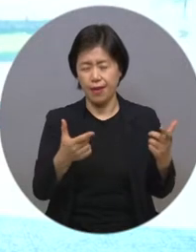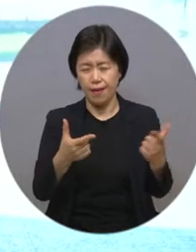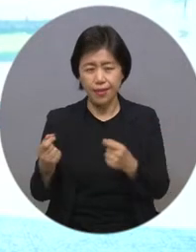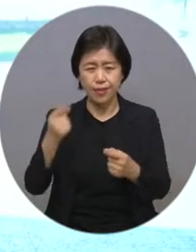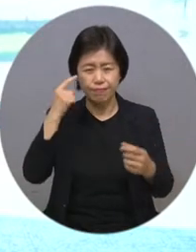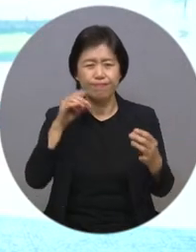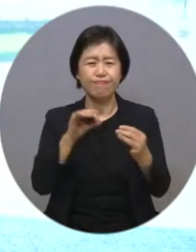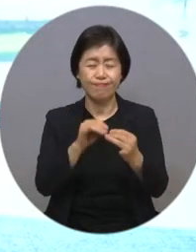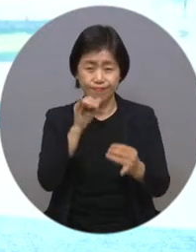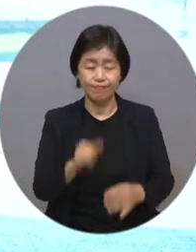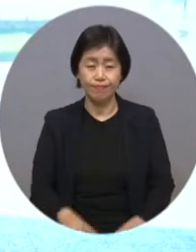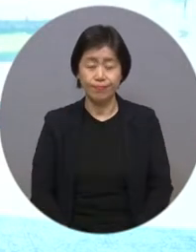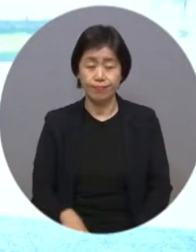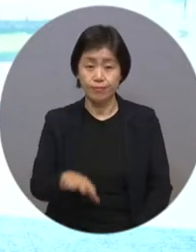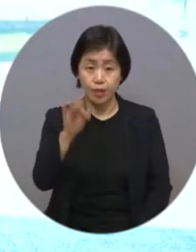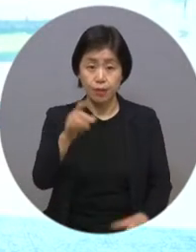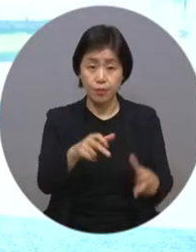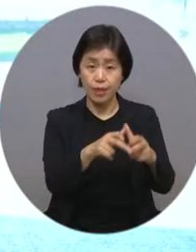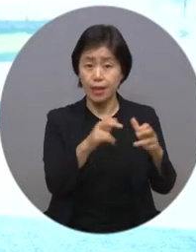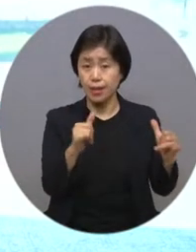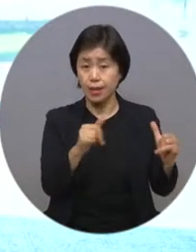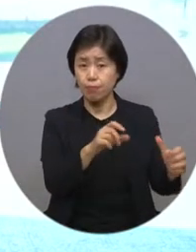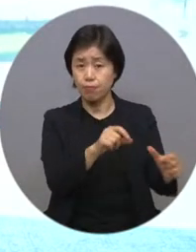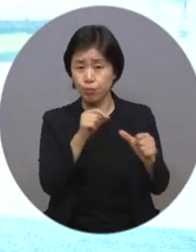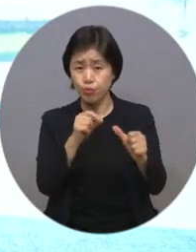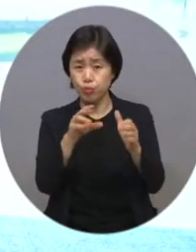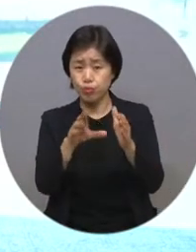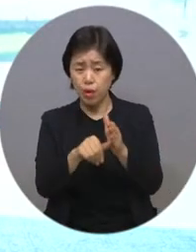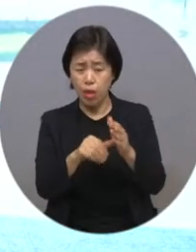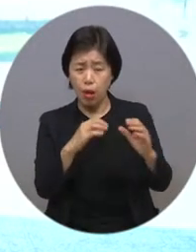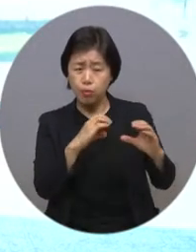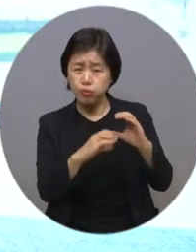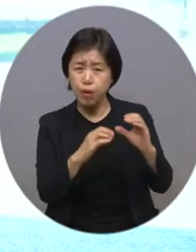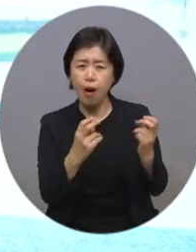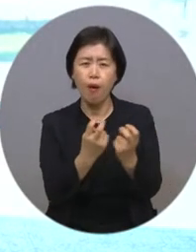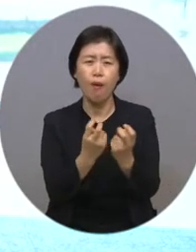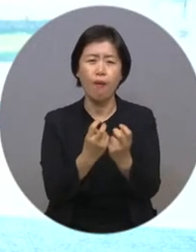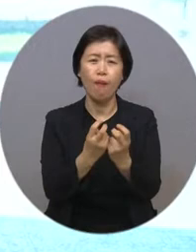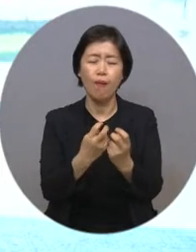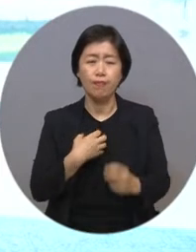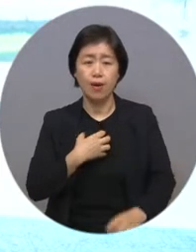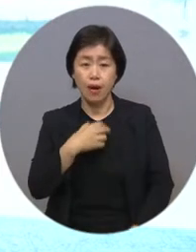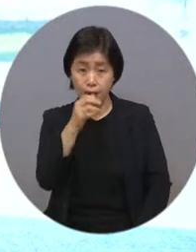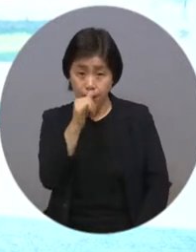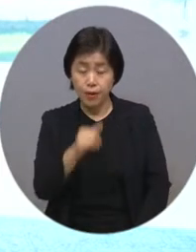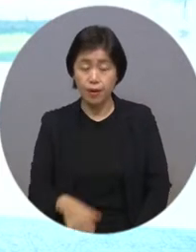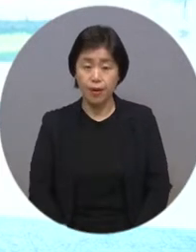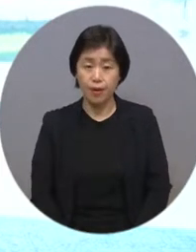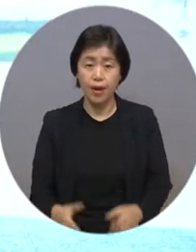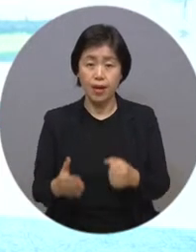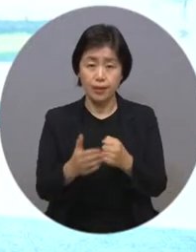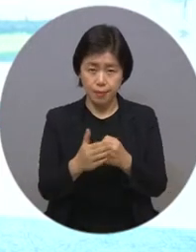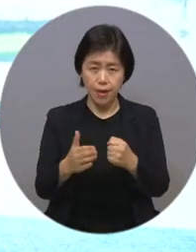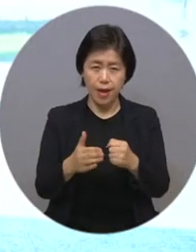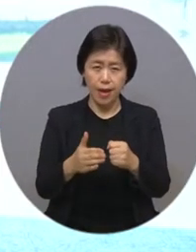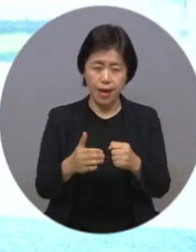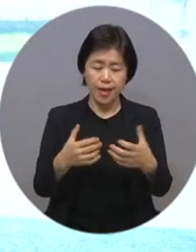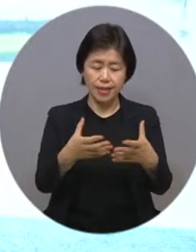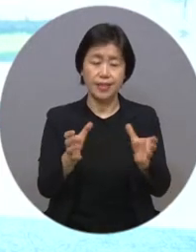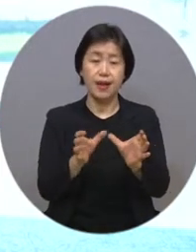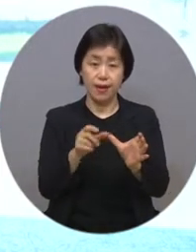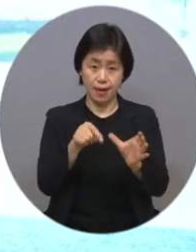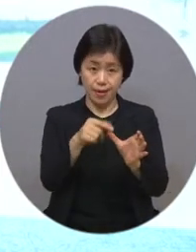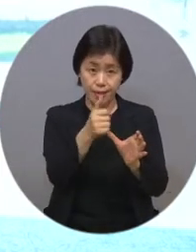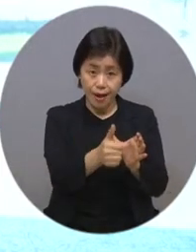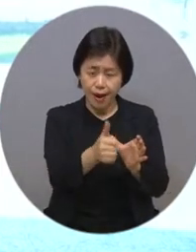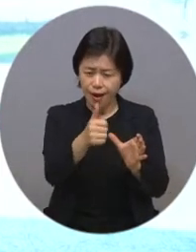같이 장애사원 채용하면서 소통적인 문제가 가장 컸습니다. 그래서 현장에 있는 지금 현장 리더들, 셀장들이